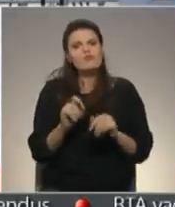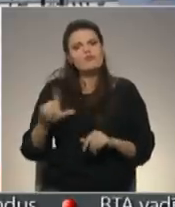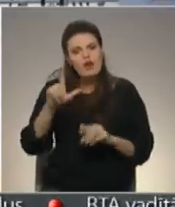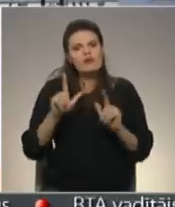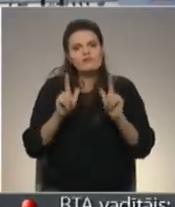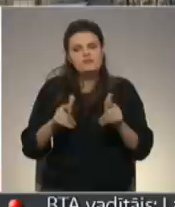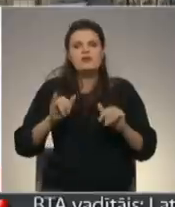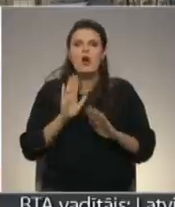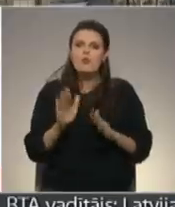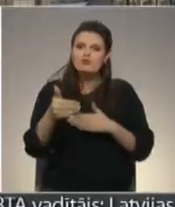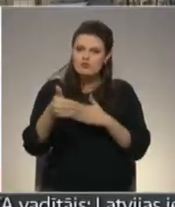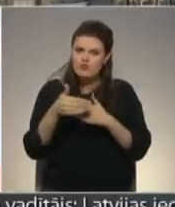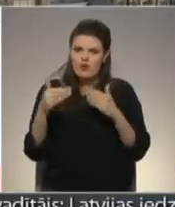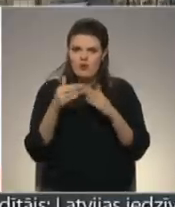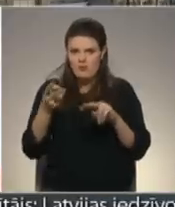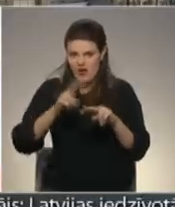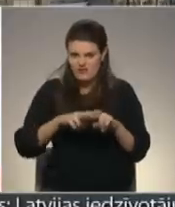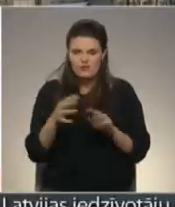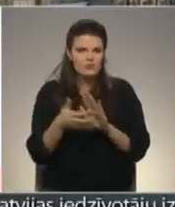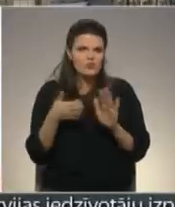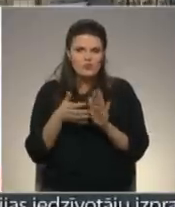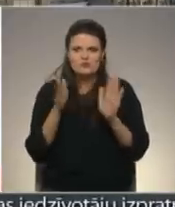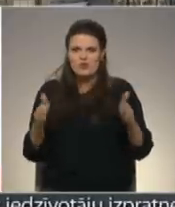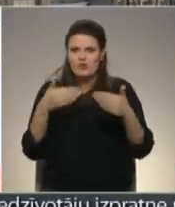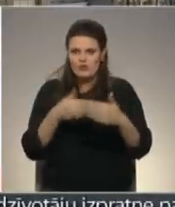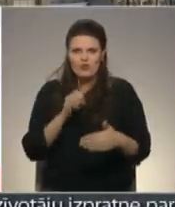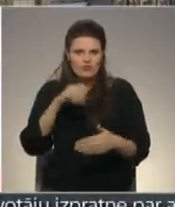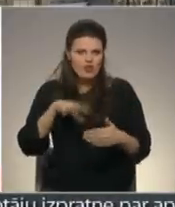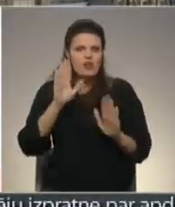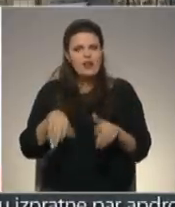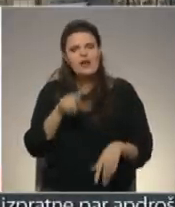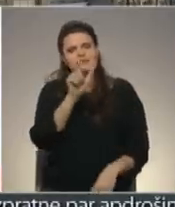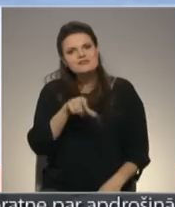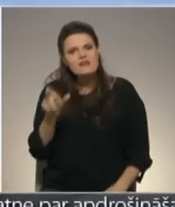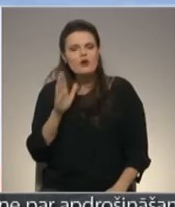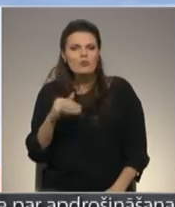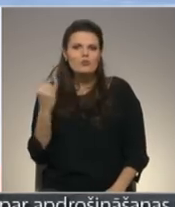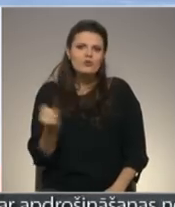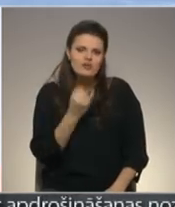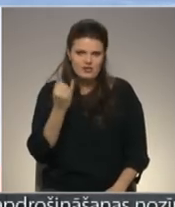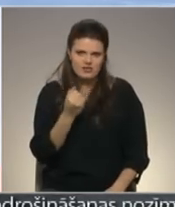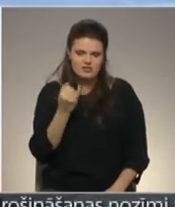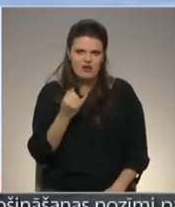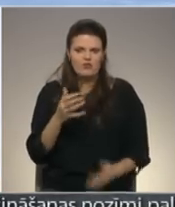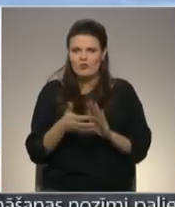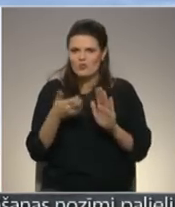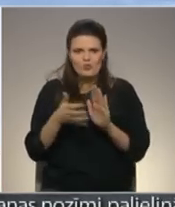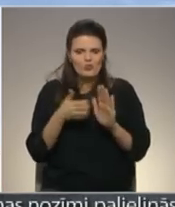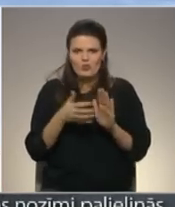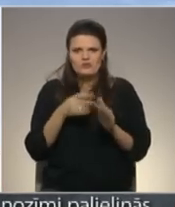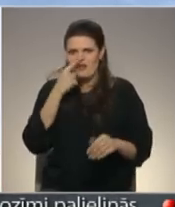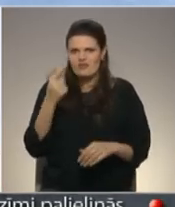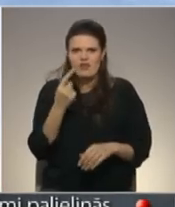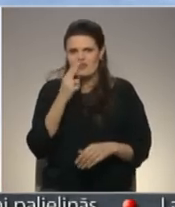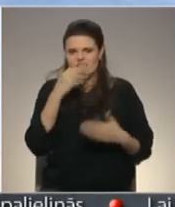konteineri būtu tuvāk dzīves vietai. Trūks to konteineru, lai cilvēki būtu interesēti šķirot. Trūks viņu skaits un neviens